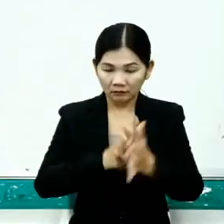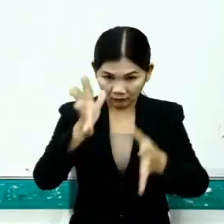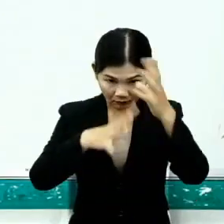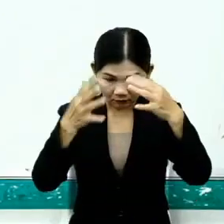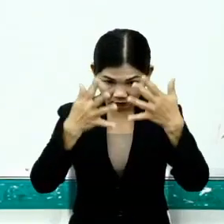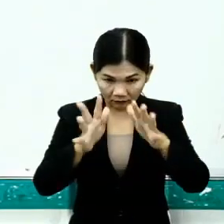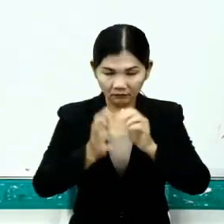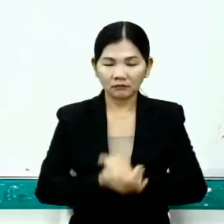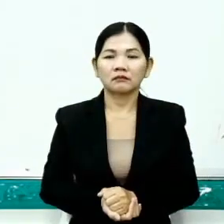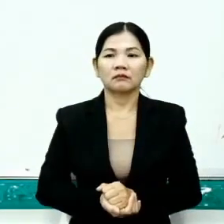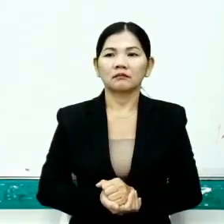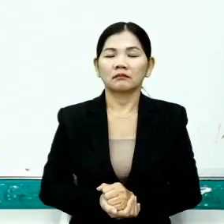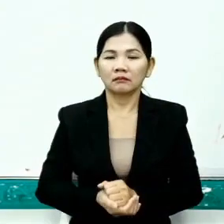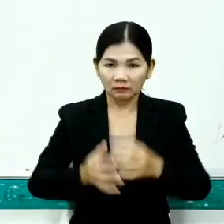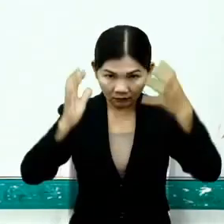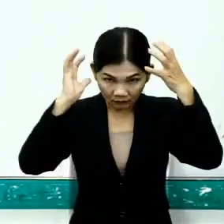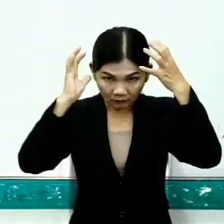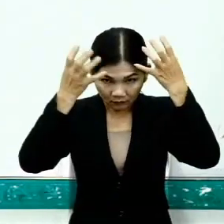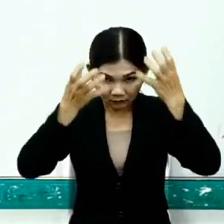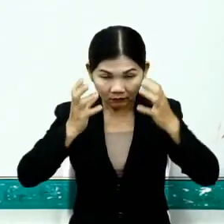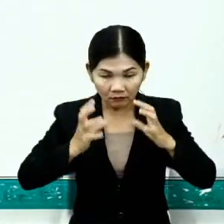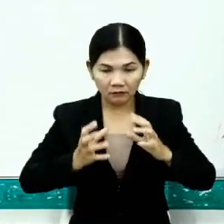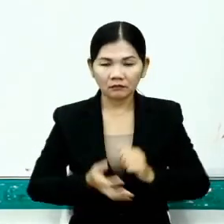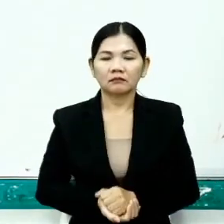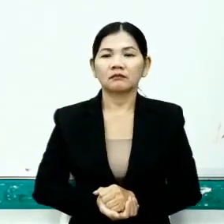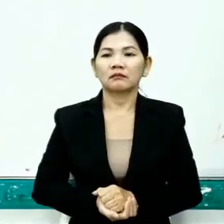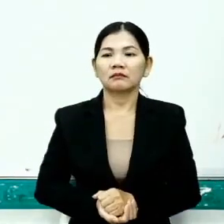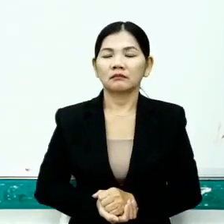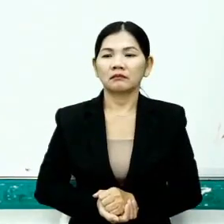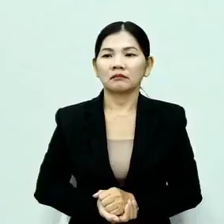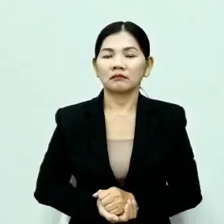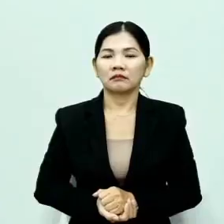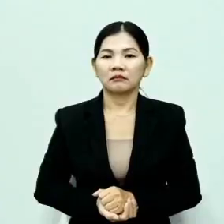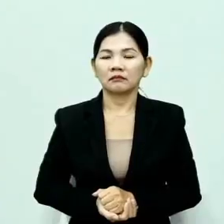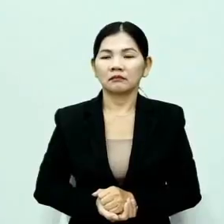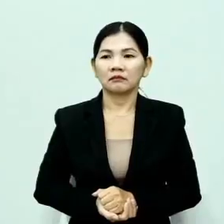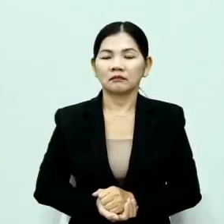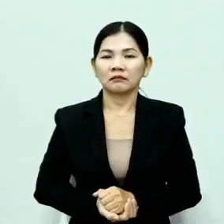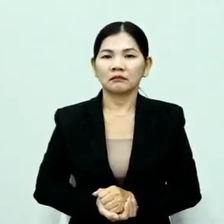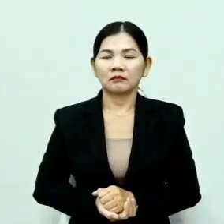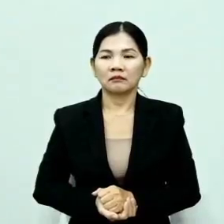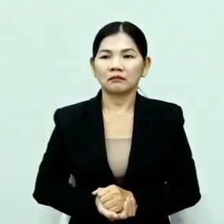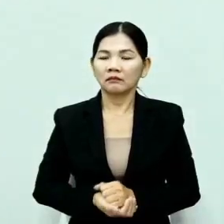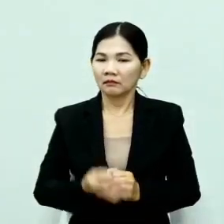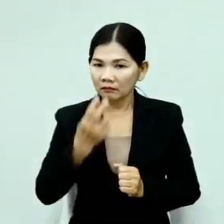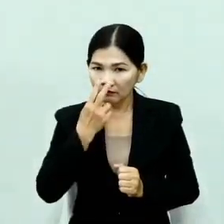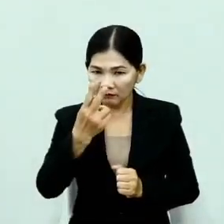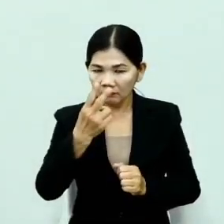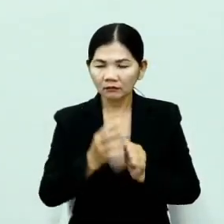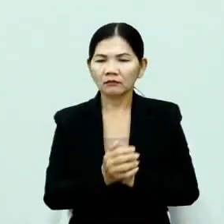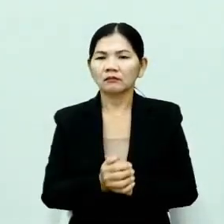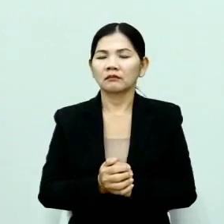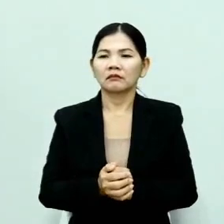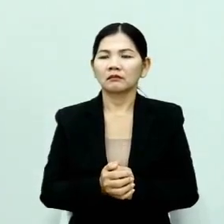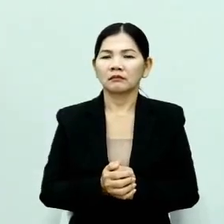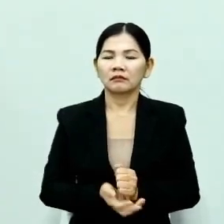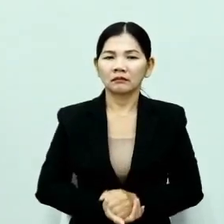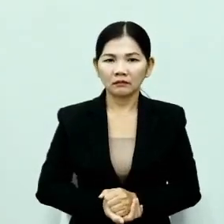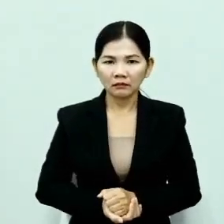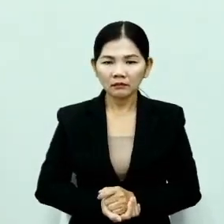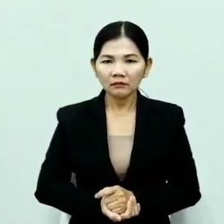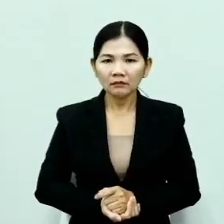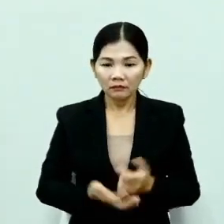nhớ con. Chà nít cứ sạch, sạch tao nè. Chà nít cứ tao đài nhớ con bằng khẩn tao khẩn ai tiết kia bì nâng con.